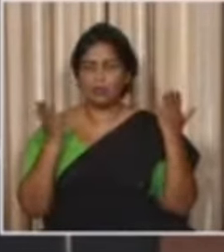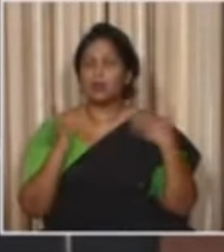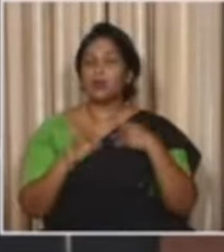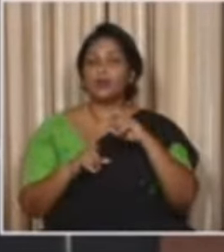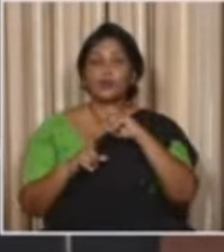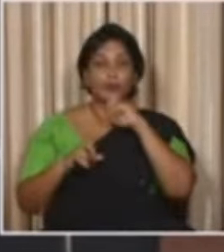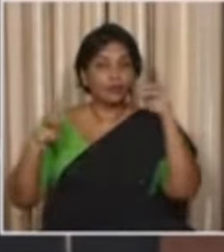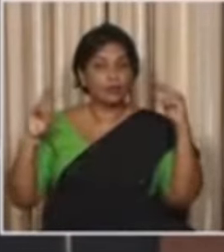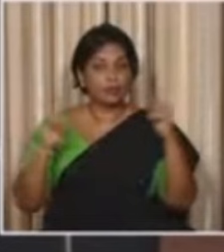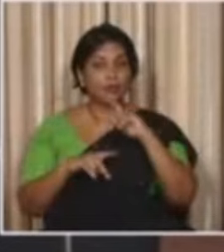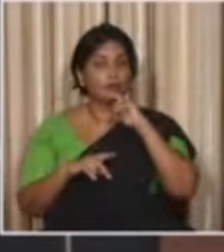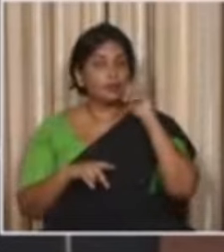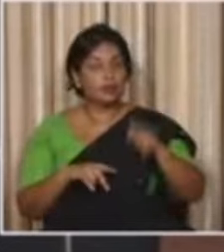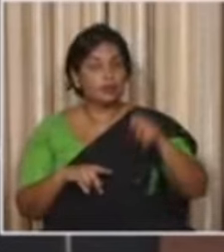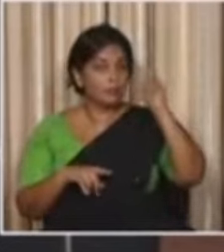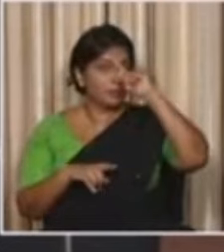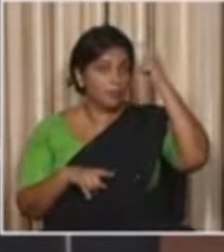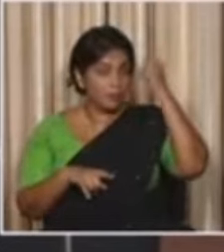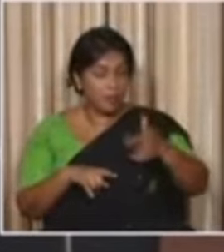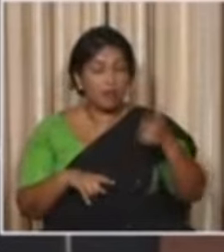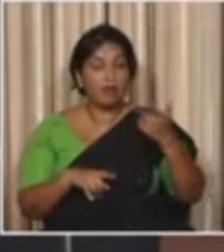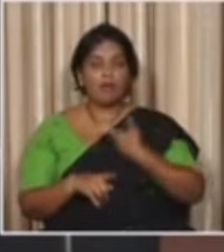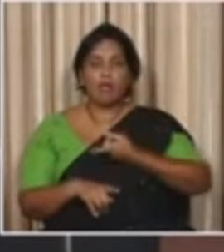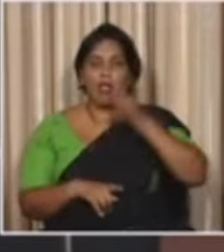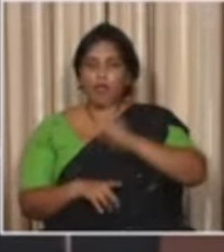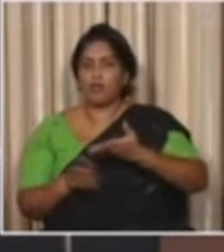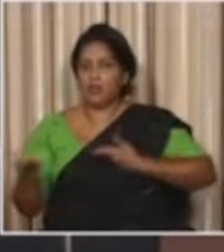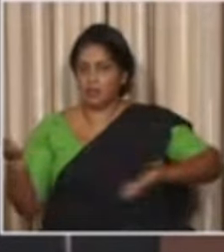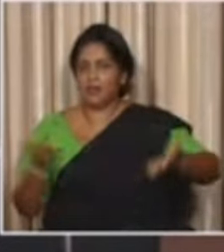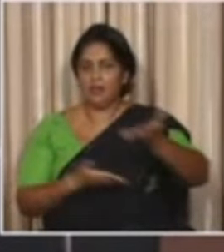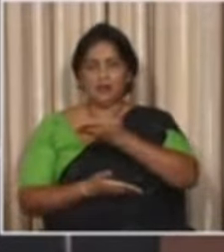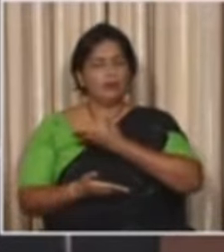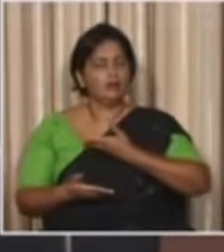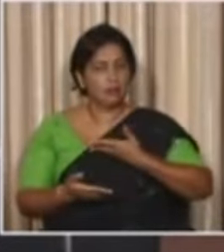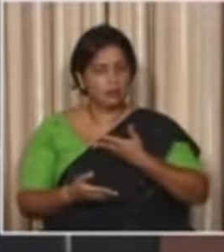අධිකරණයේ විනිශ්චයකාරරුගේ පඩිය පාව අපි අනුමත කරනවා